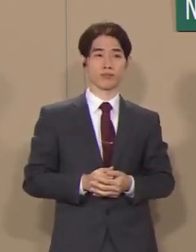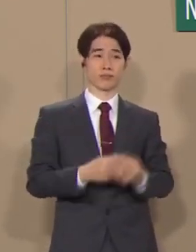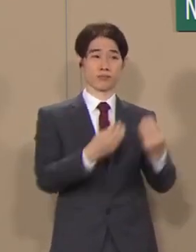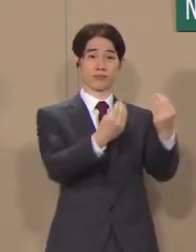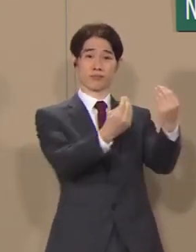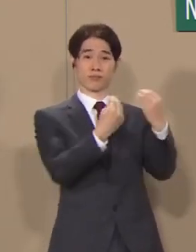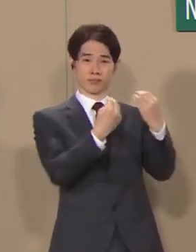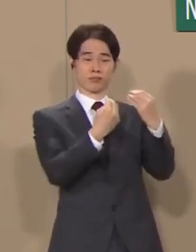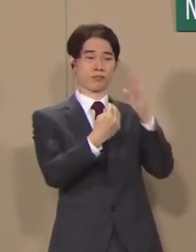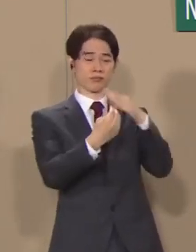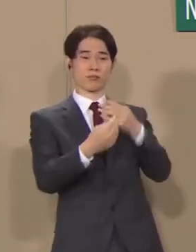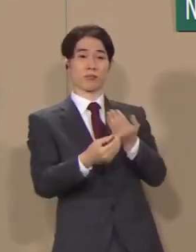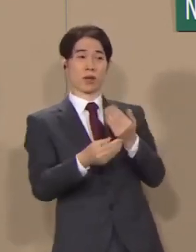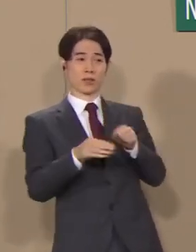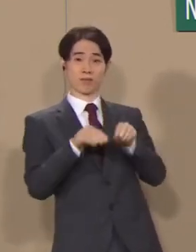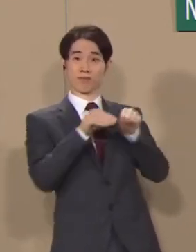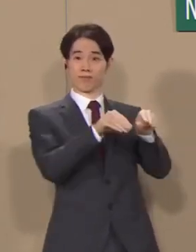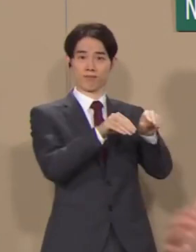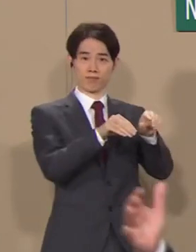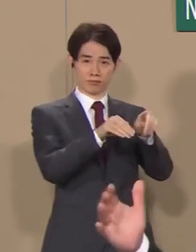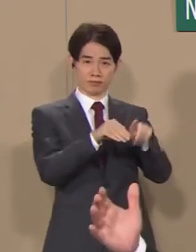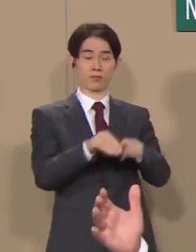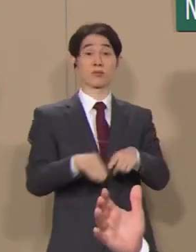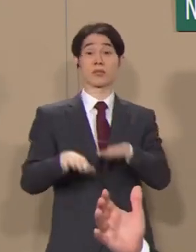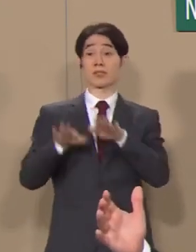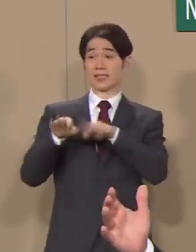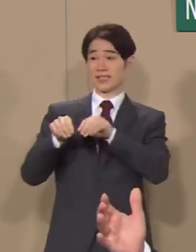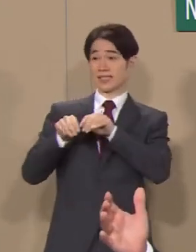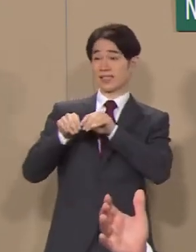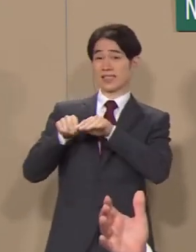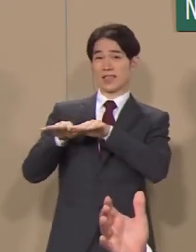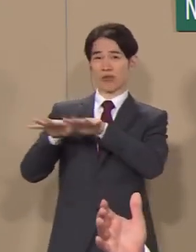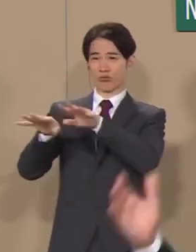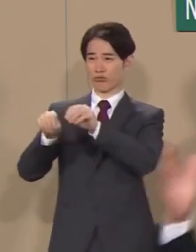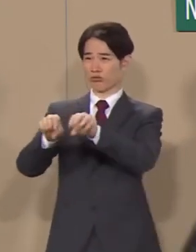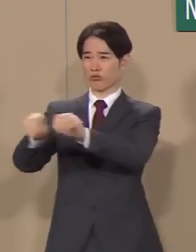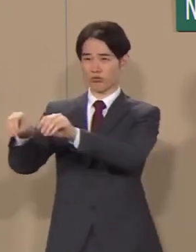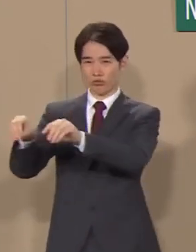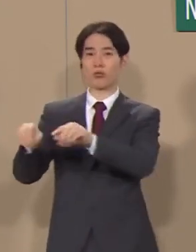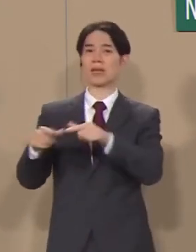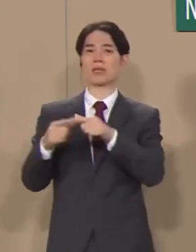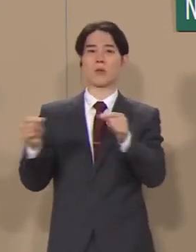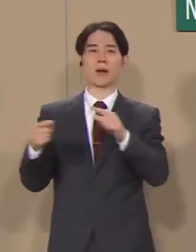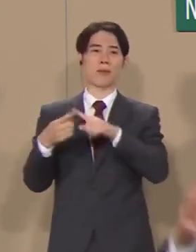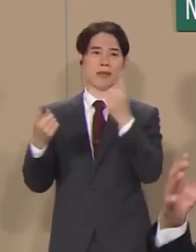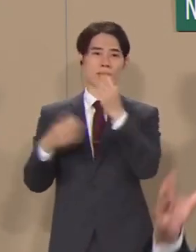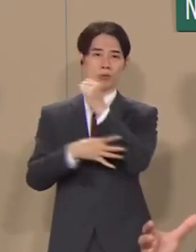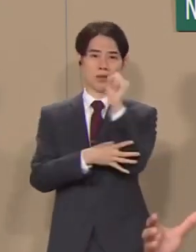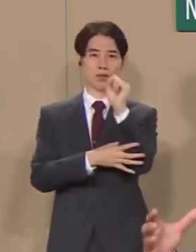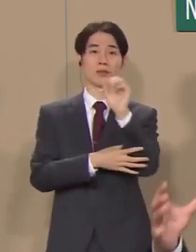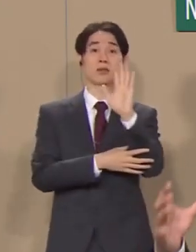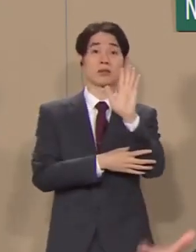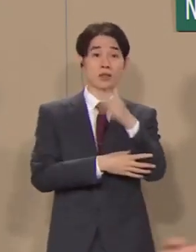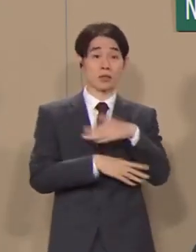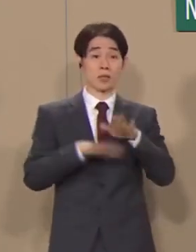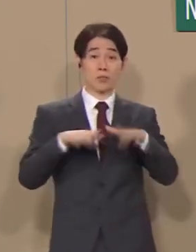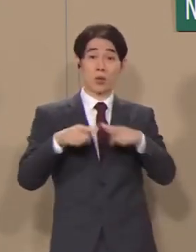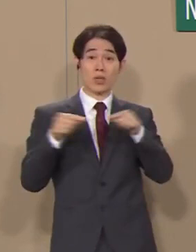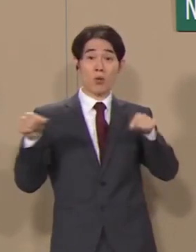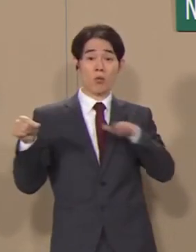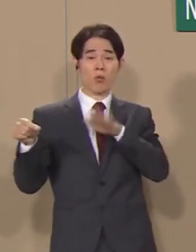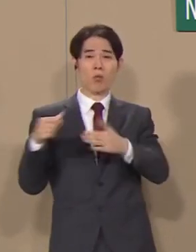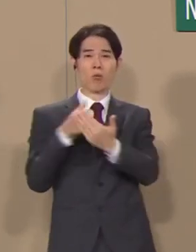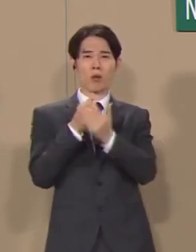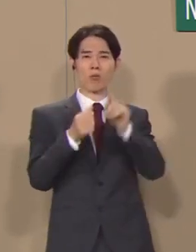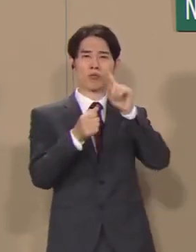つまり侵略して国土を広げる武力の保有これは認めず今ある国土を守るため